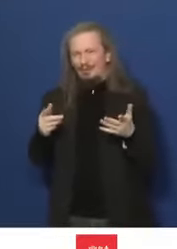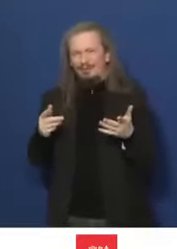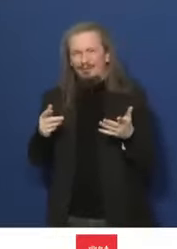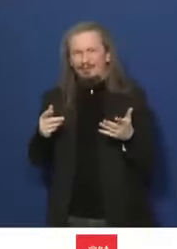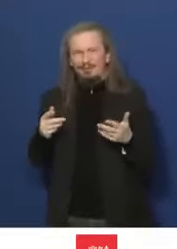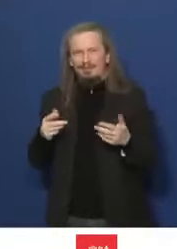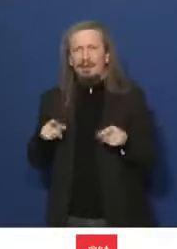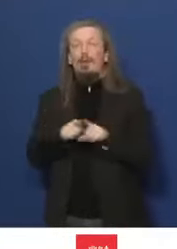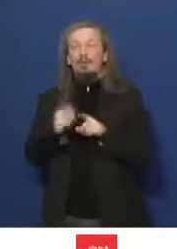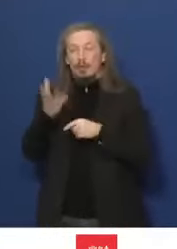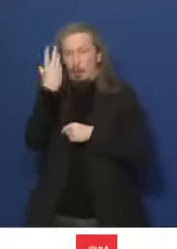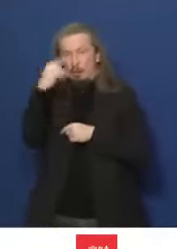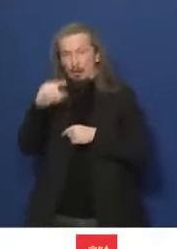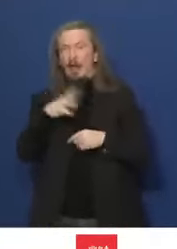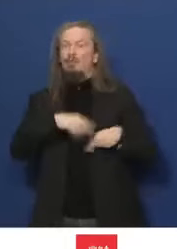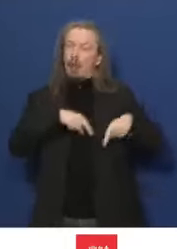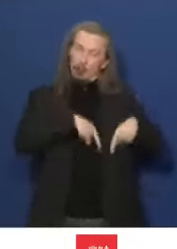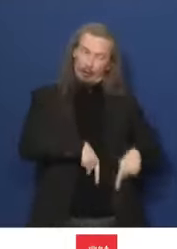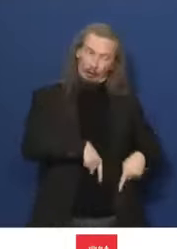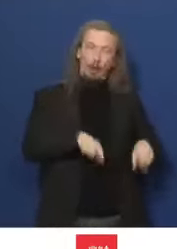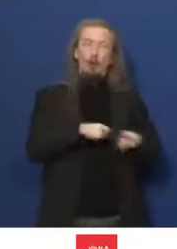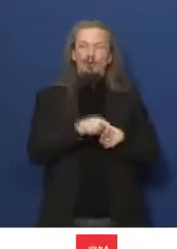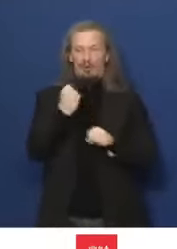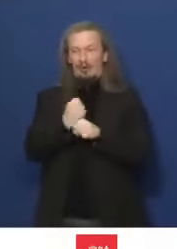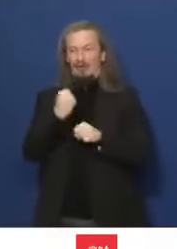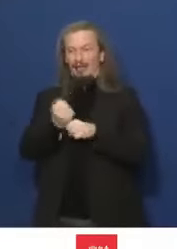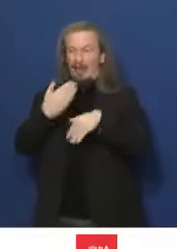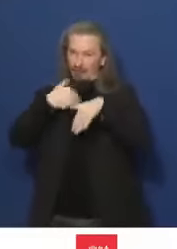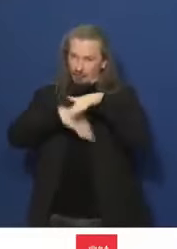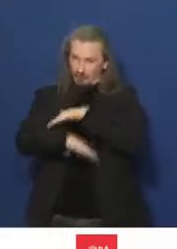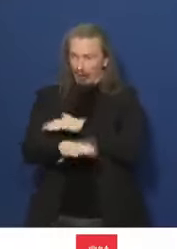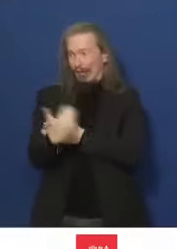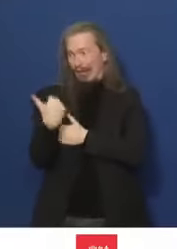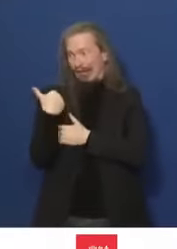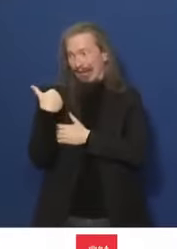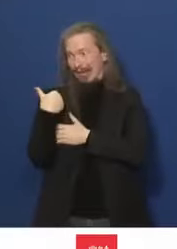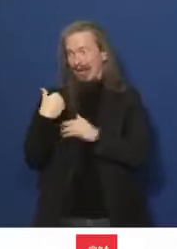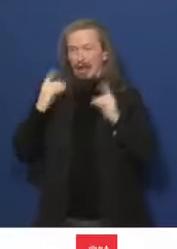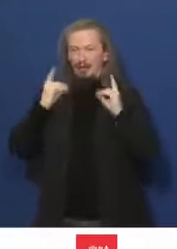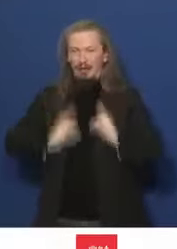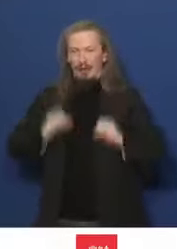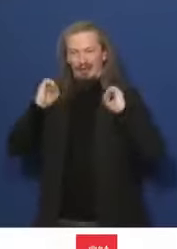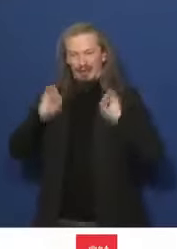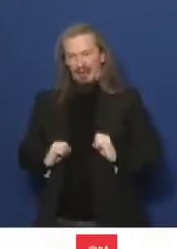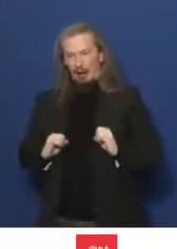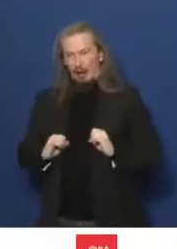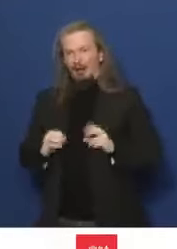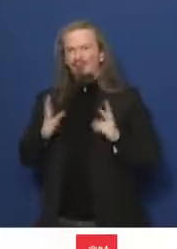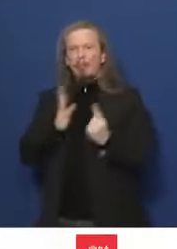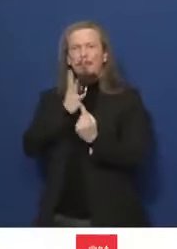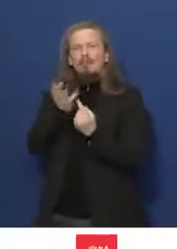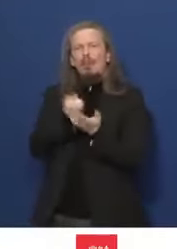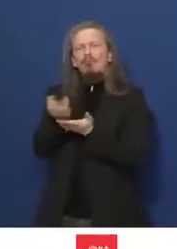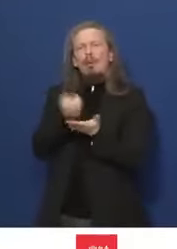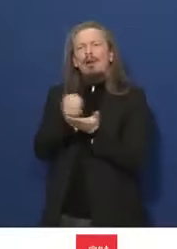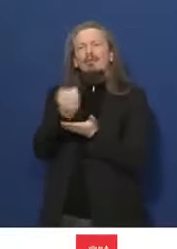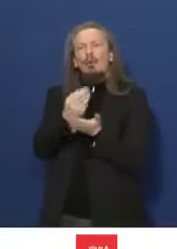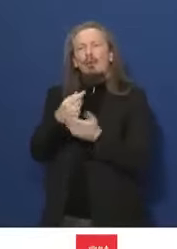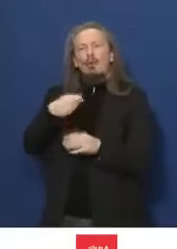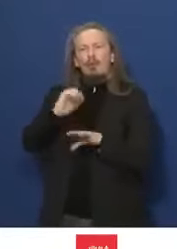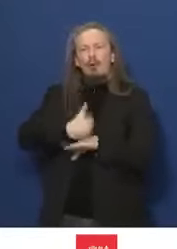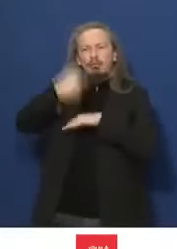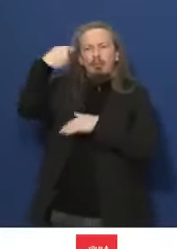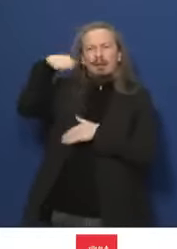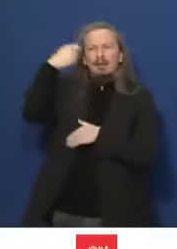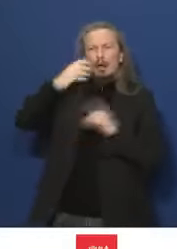aussi parlementaire. Vous voyez, il y a le gouvernement, mais il y a aussi un travail tout à fait récent parlementaire, une mission d'information, à la fois présidée par